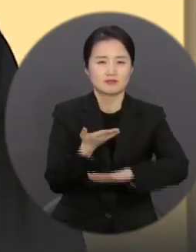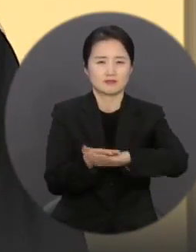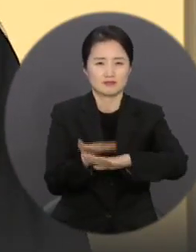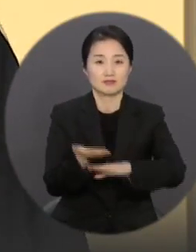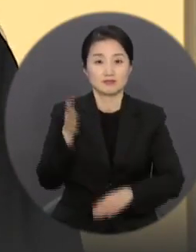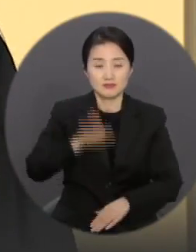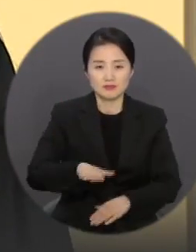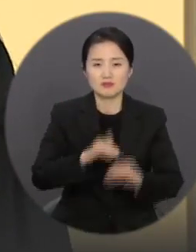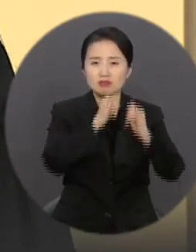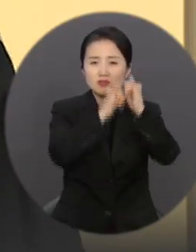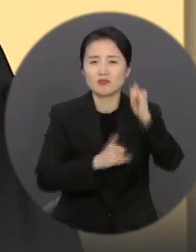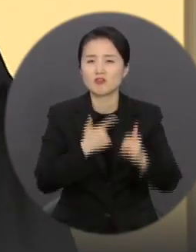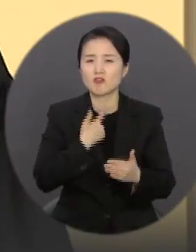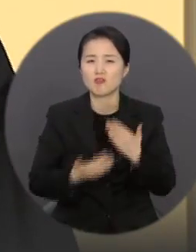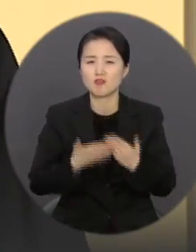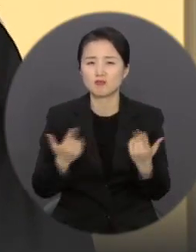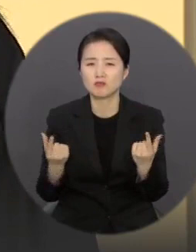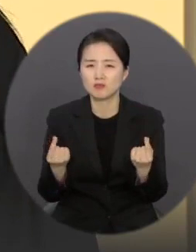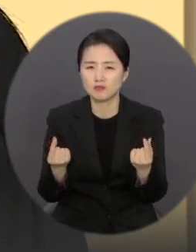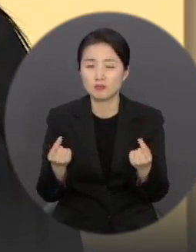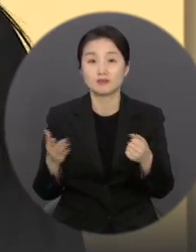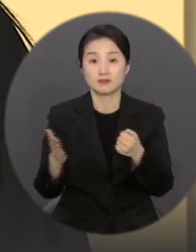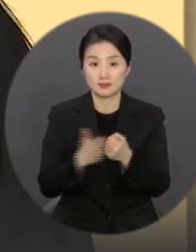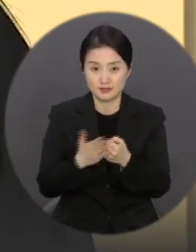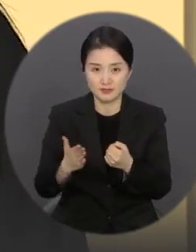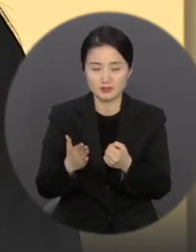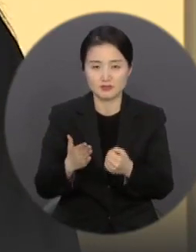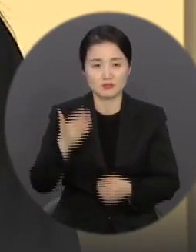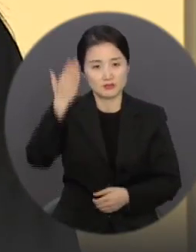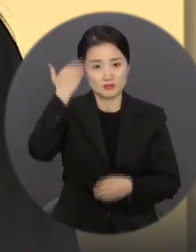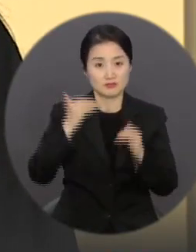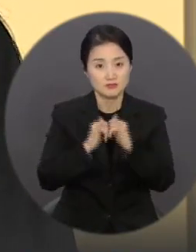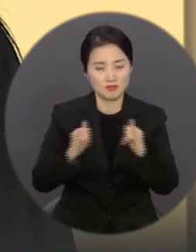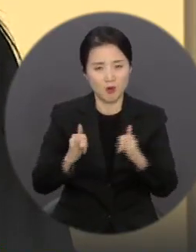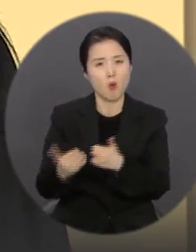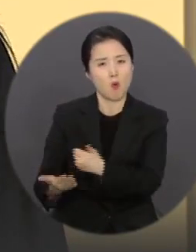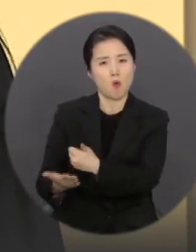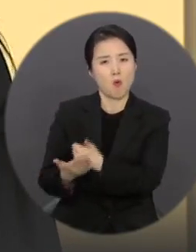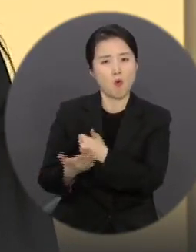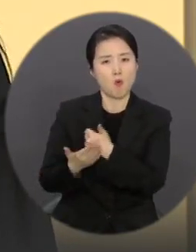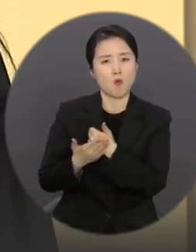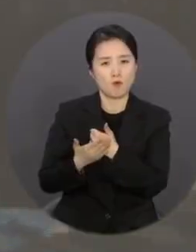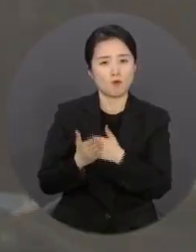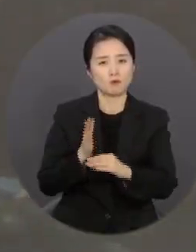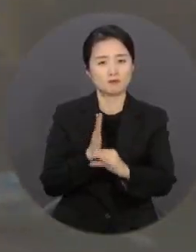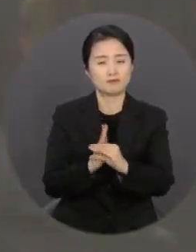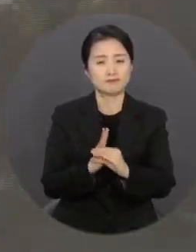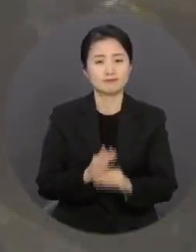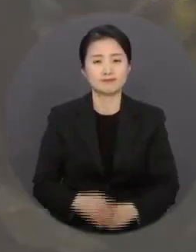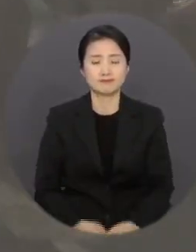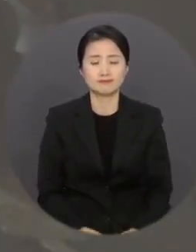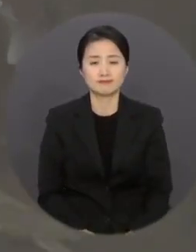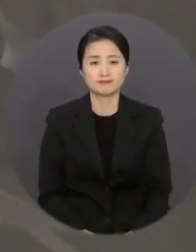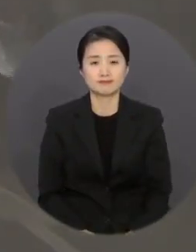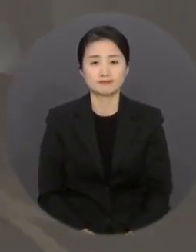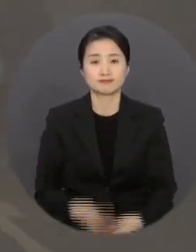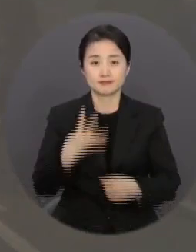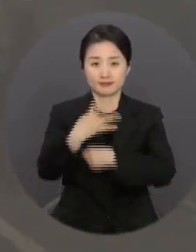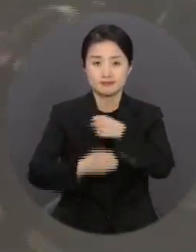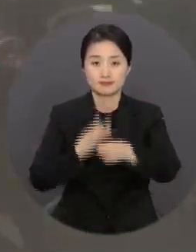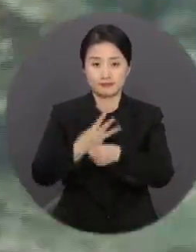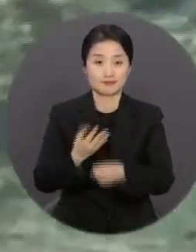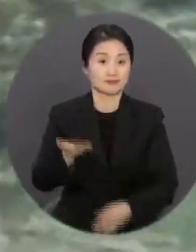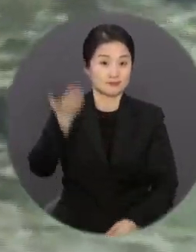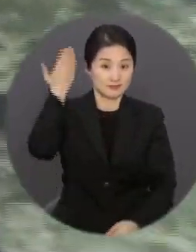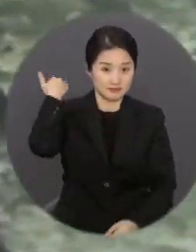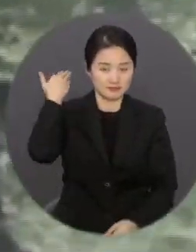때문에 한국 사람들이 자기의 일처럼 우리나라를 도와주고 있어서. 43년 전